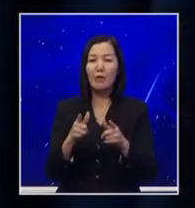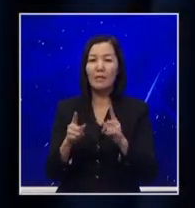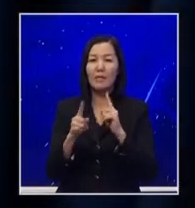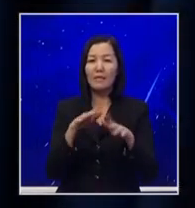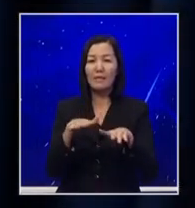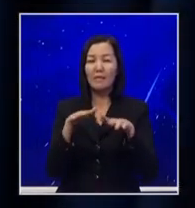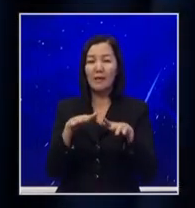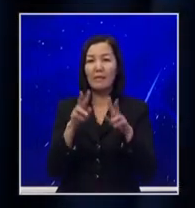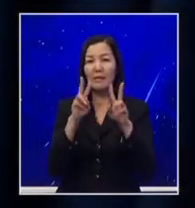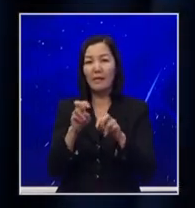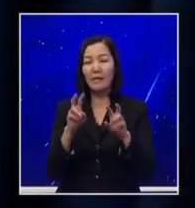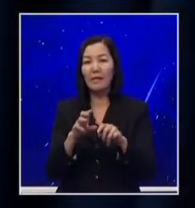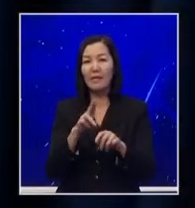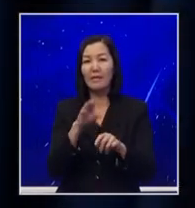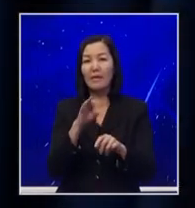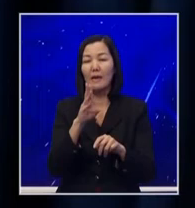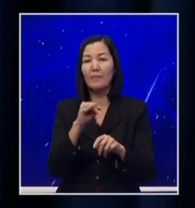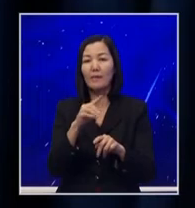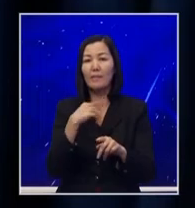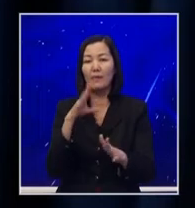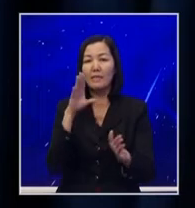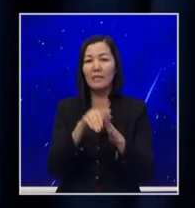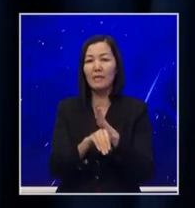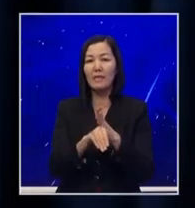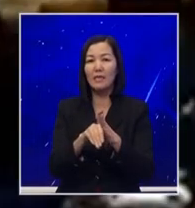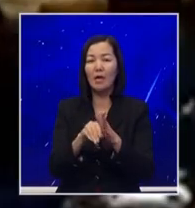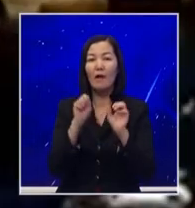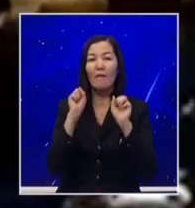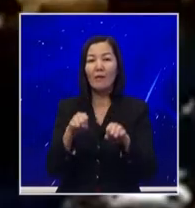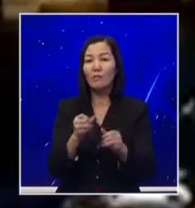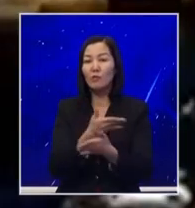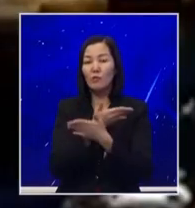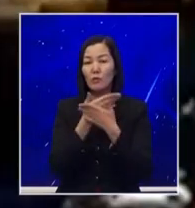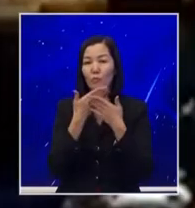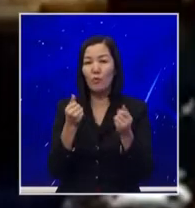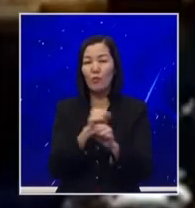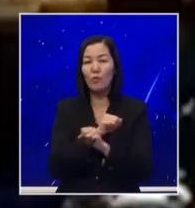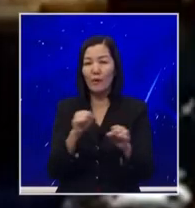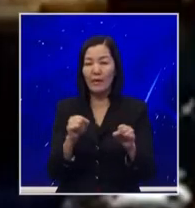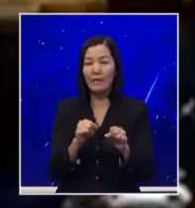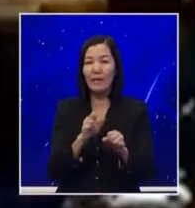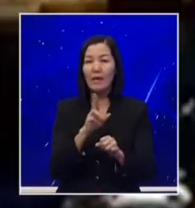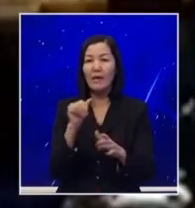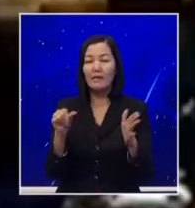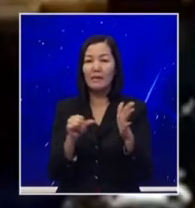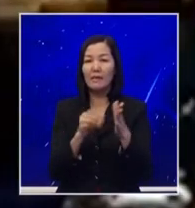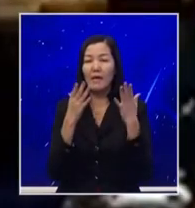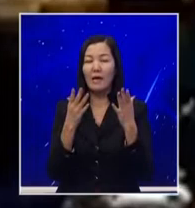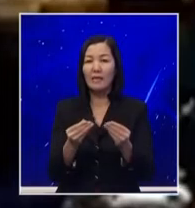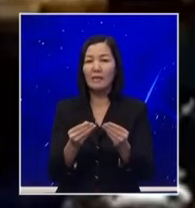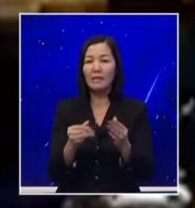қолдаса, Трамптың алдағы уақытта президенттік сайлауға түсуге құқығы болмайды. Естеріңізге сала кетсек, қаңтардың 6-сы Трамптың